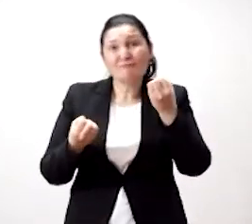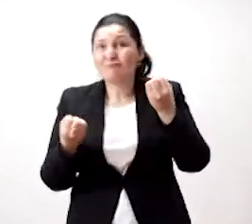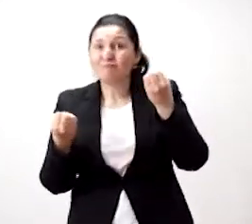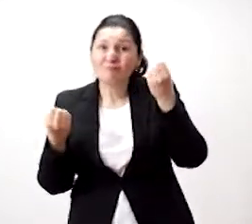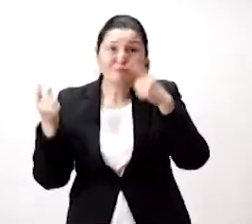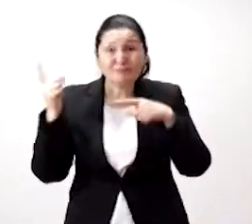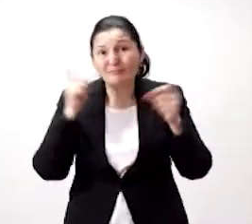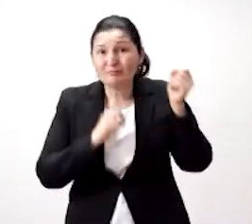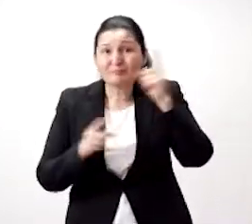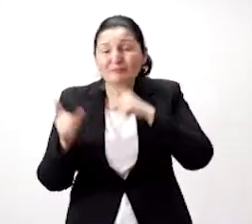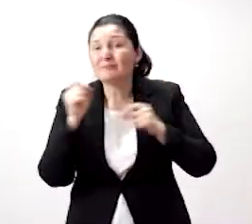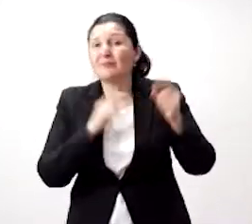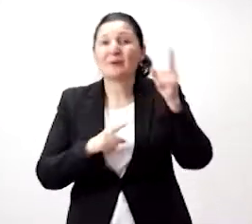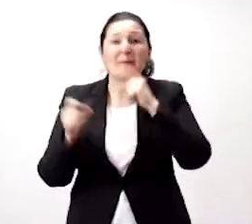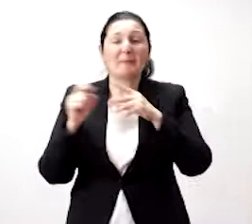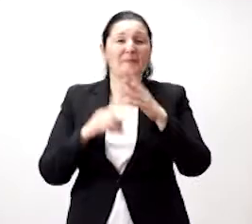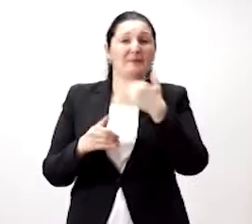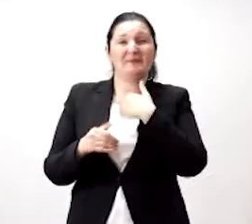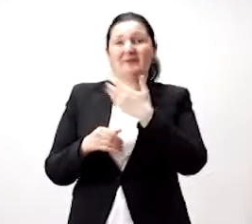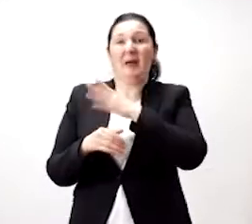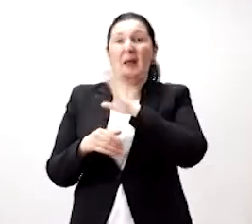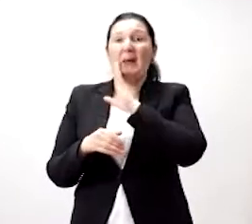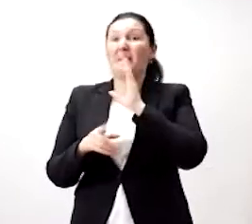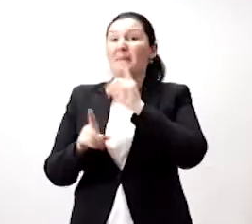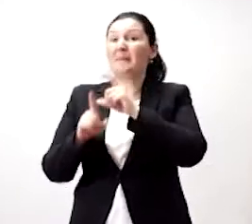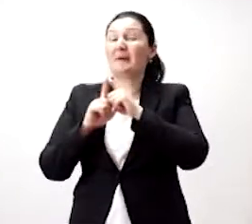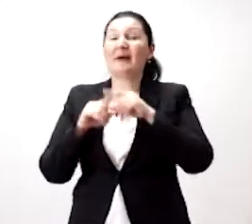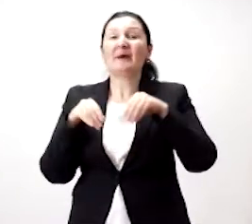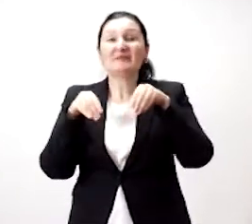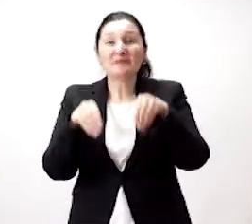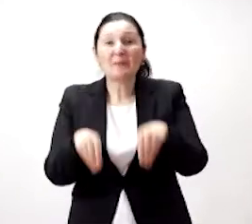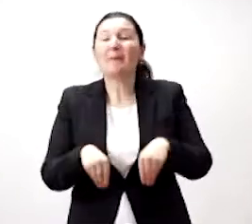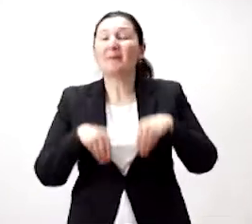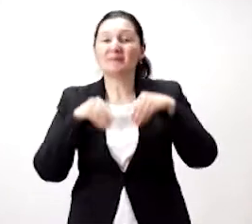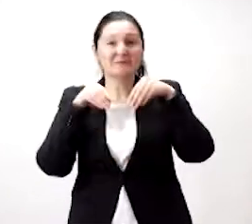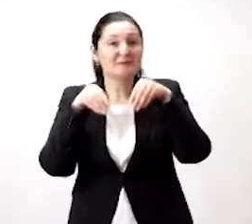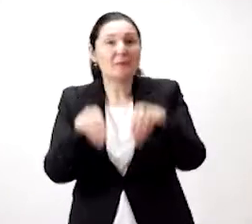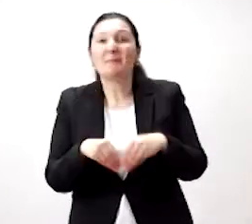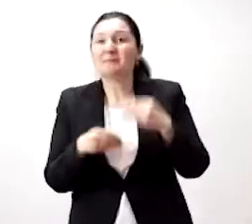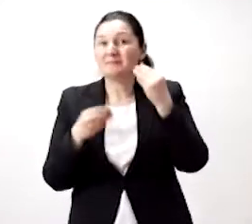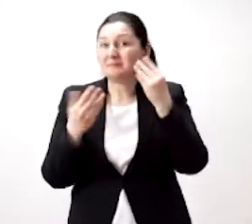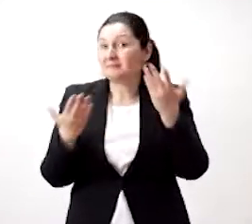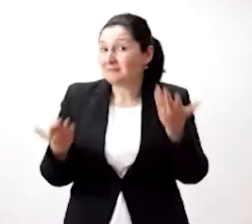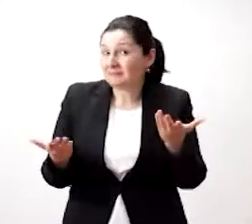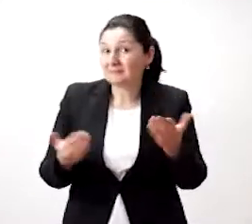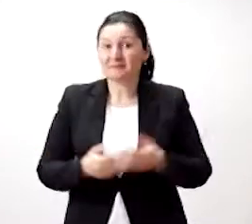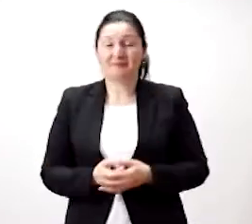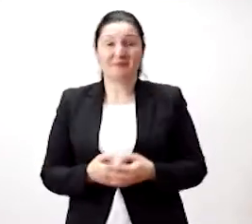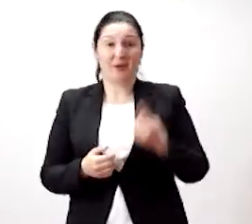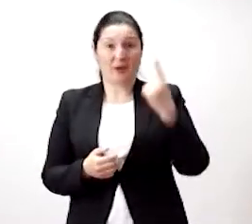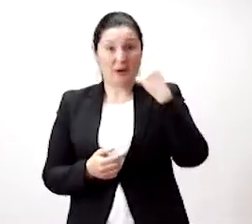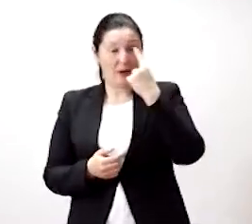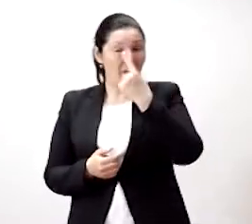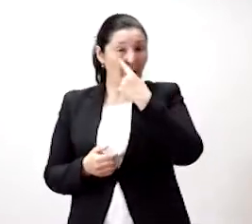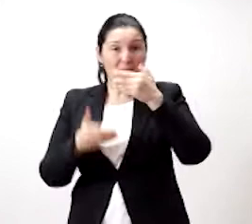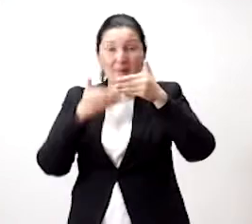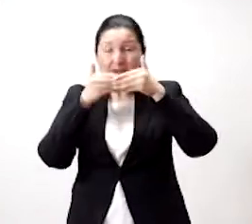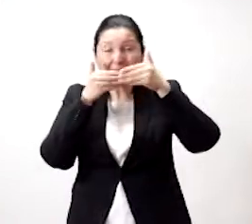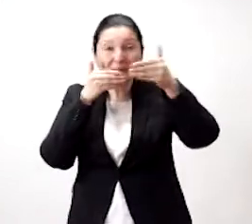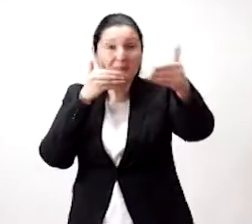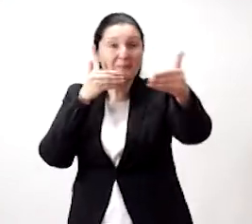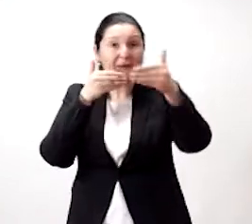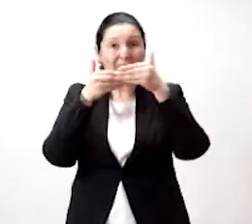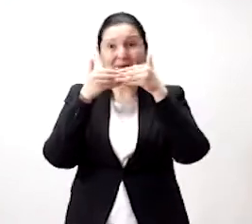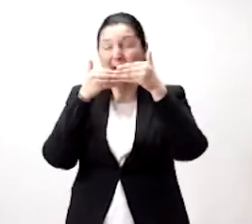Воқеан, очам мегӯянд ки маънои кенгуру намедонам будааст. Чашмонам дуру наздикро хуб